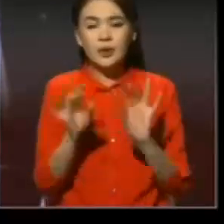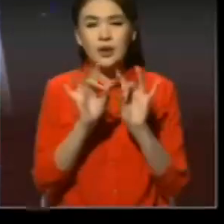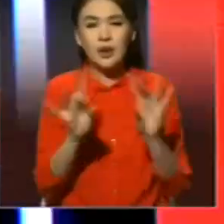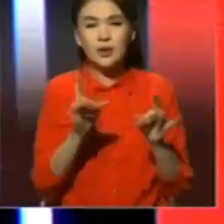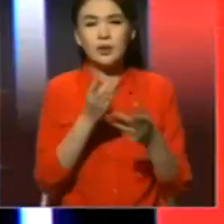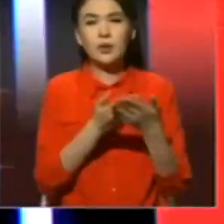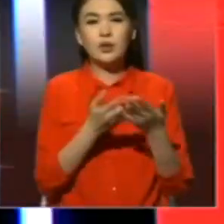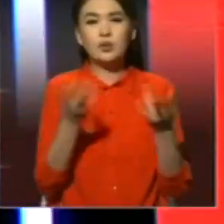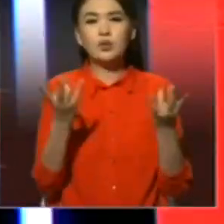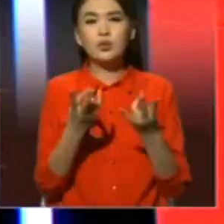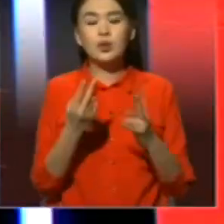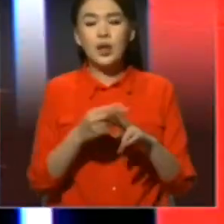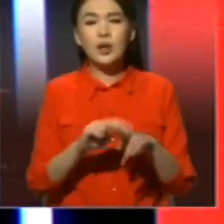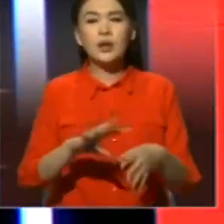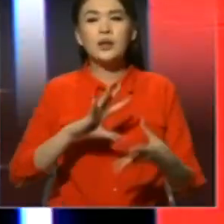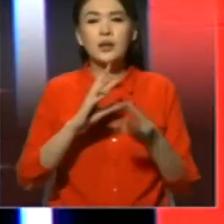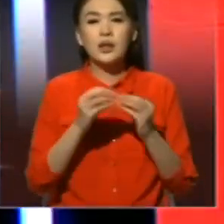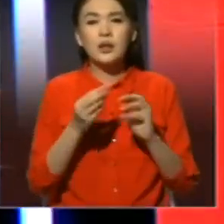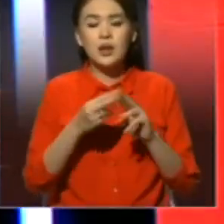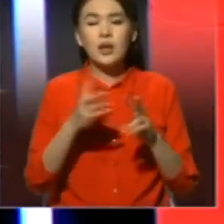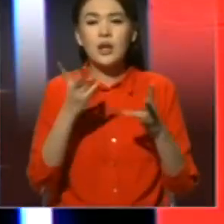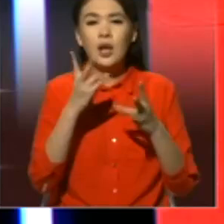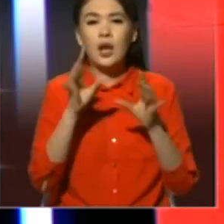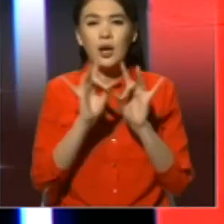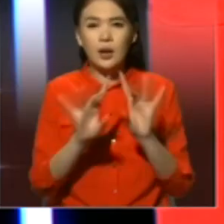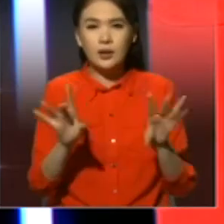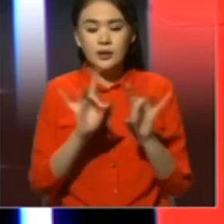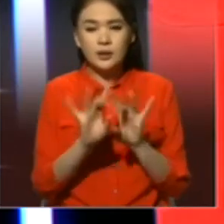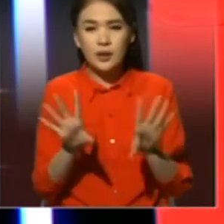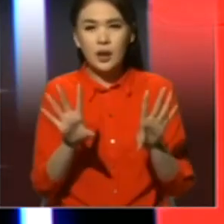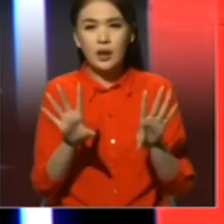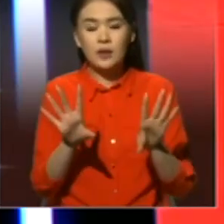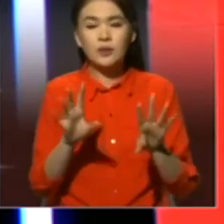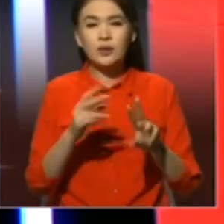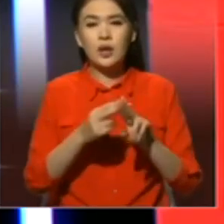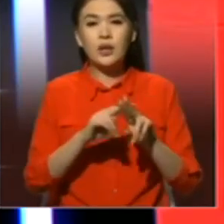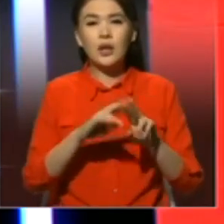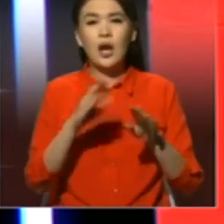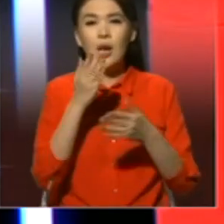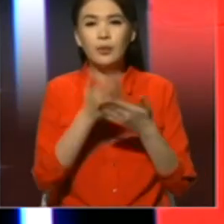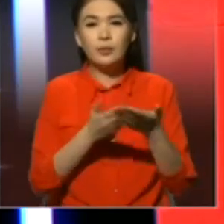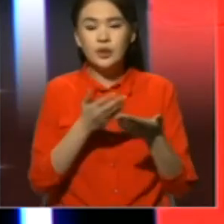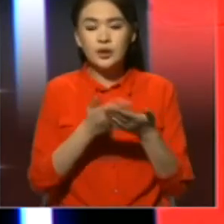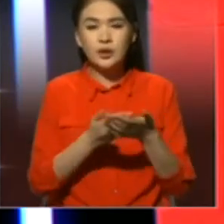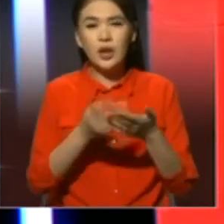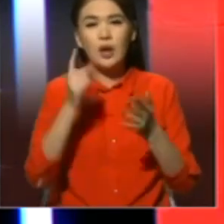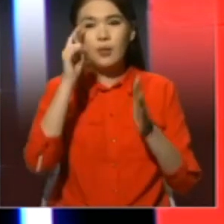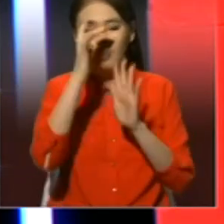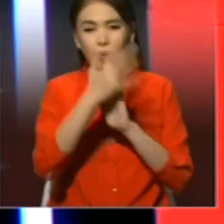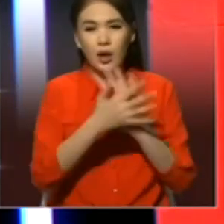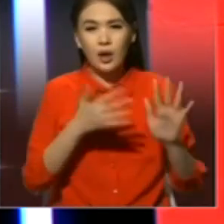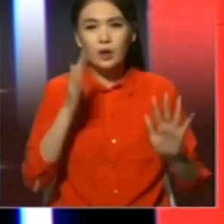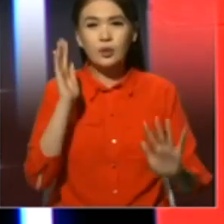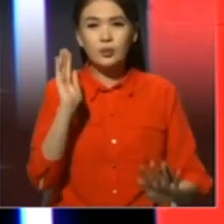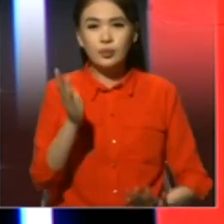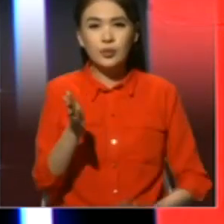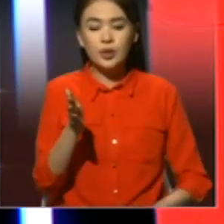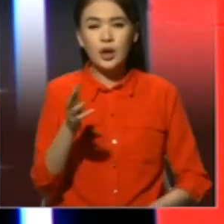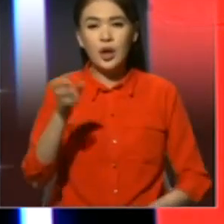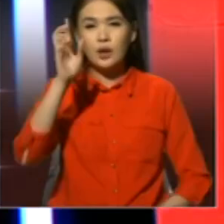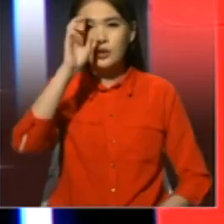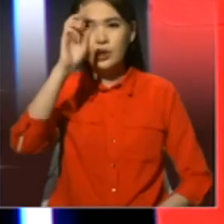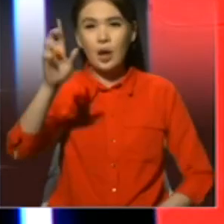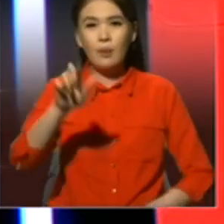тұр. Негіздің бәрі осы түсіндіруден басталады. Түсіндіре білсек, түсінсе аламыз деп ойлауымыз керек негізі.